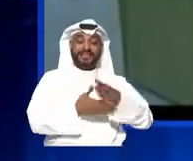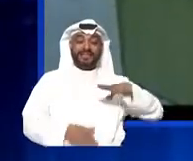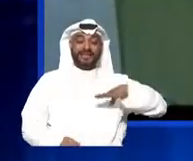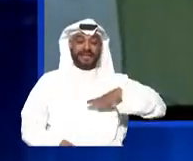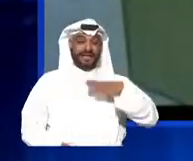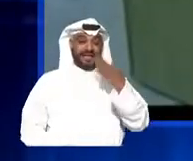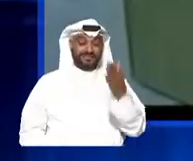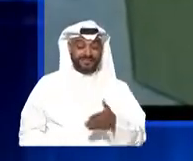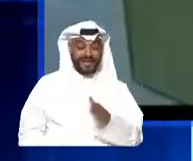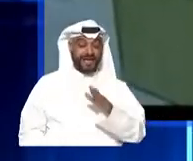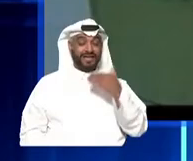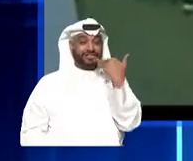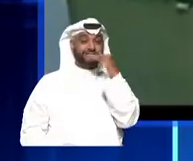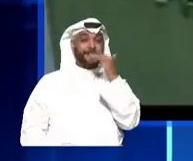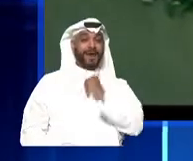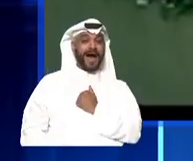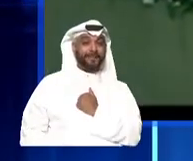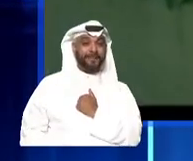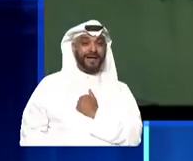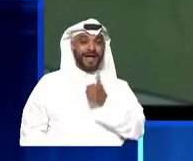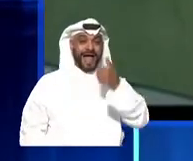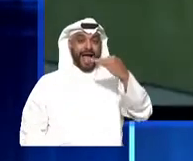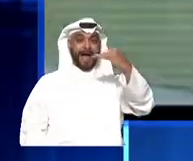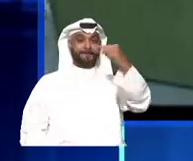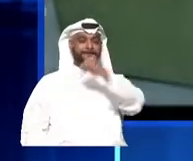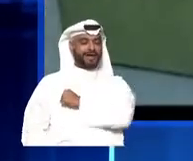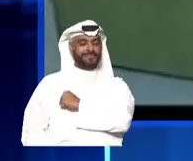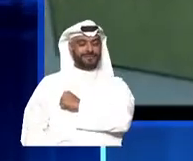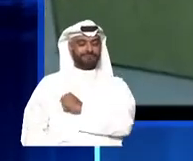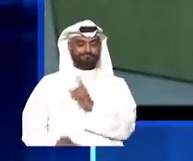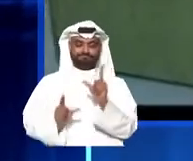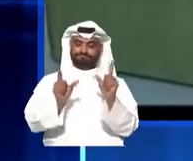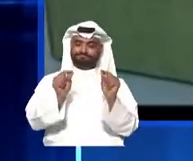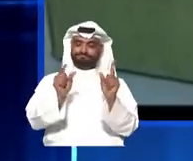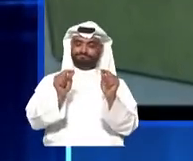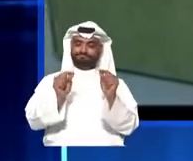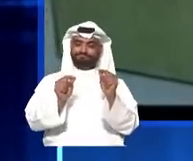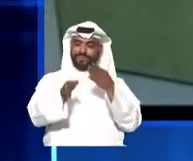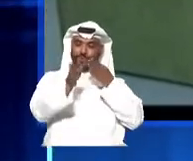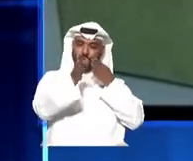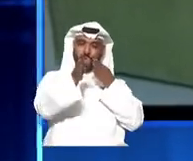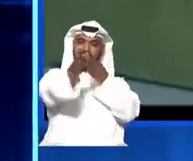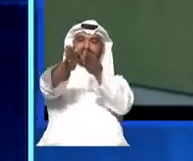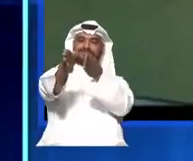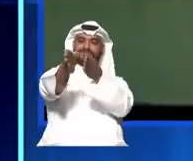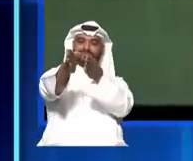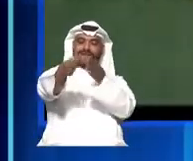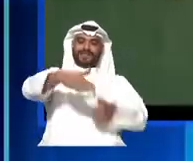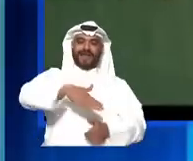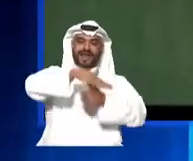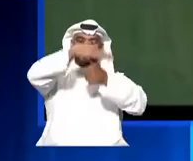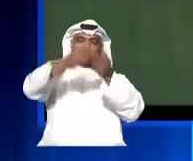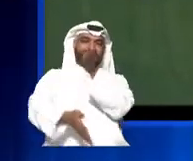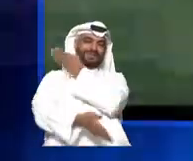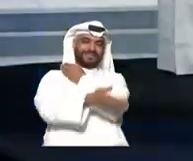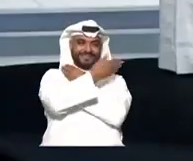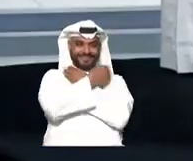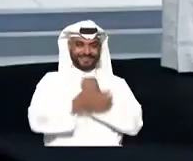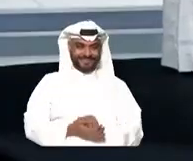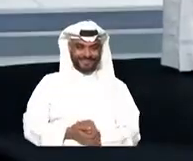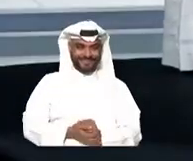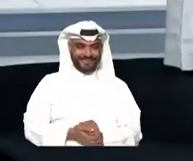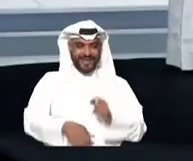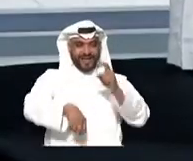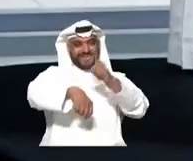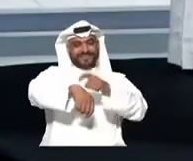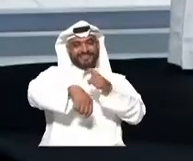أحمد الناصر محمد الصباح اللي يعني هو على خطى مدرسة الشيخ صباح الأحمد. الحديث معك دكتور عايد سوف